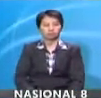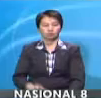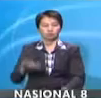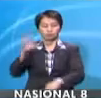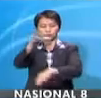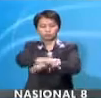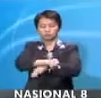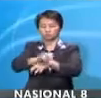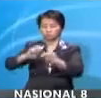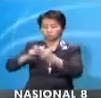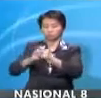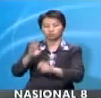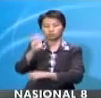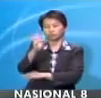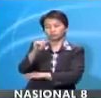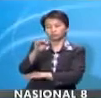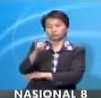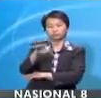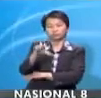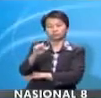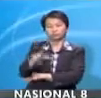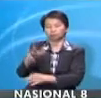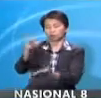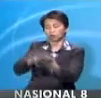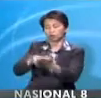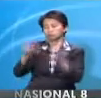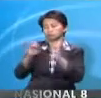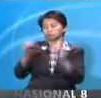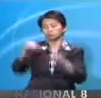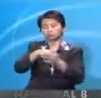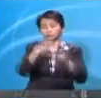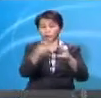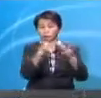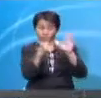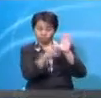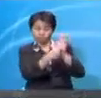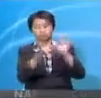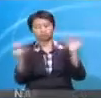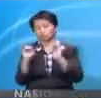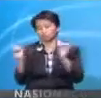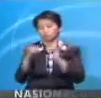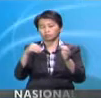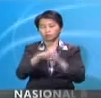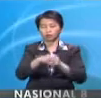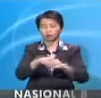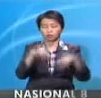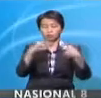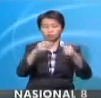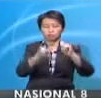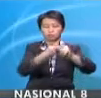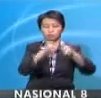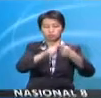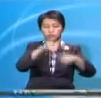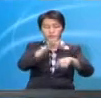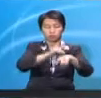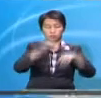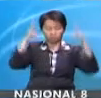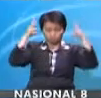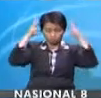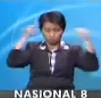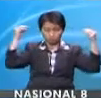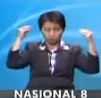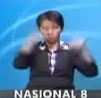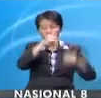Penyerang kontroversi Faizal Syari sah tiada dalam senarai akhir 19 pemain ke perlawanan persahabatan di Belanda